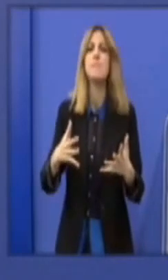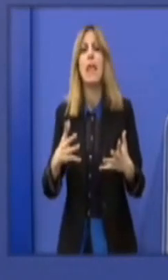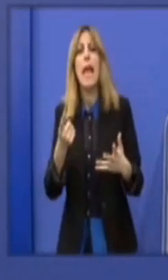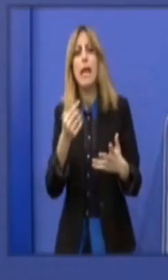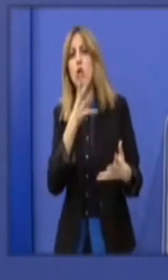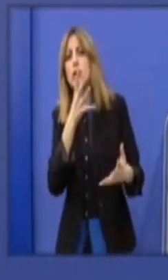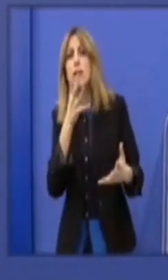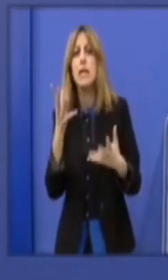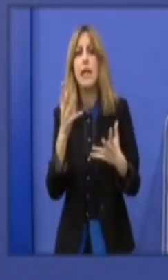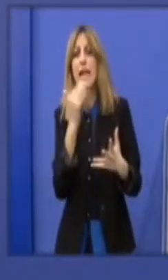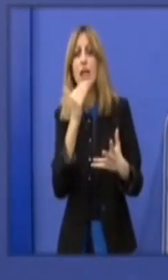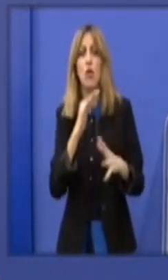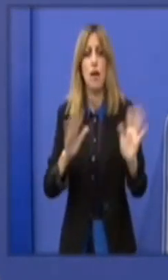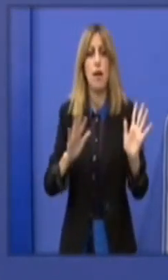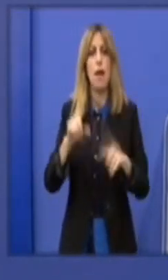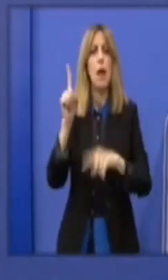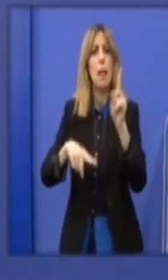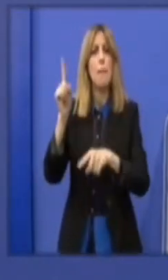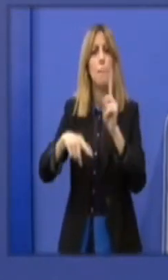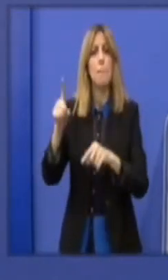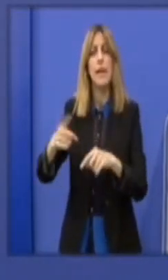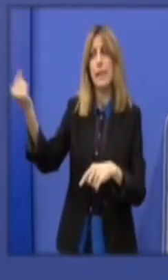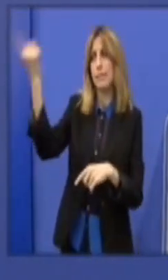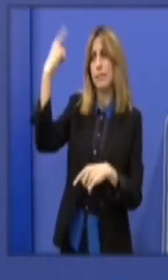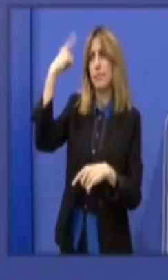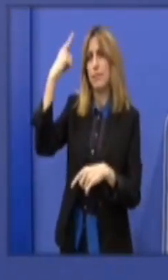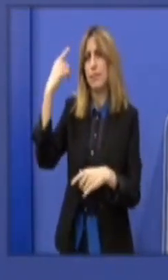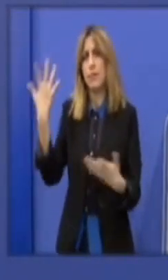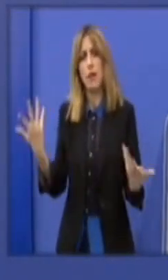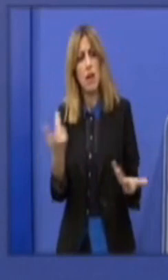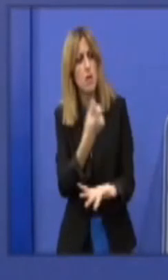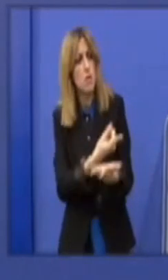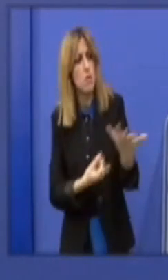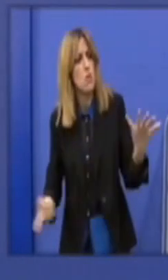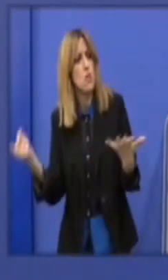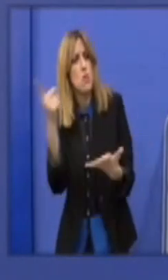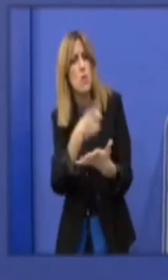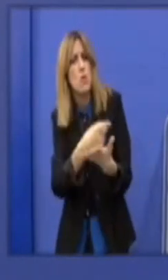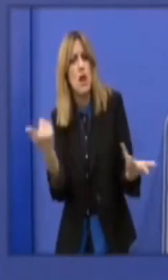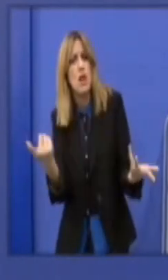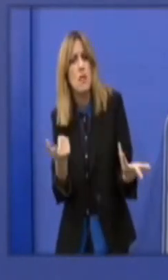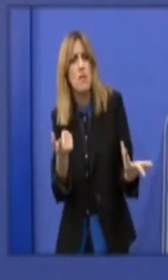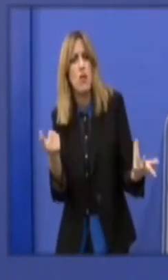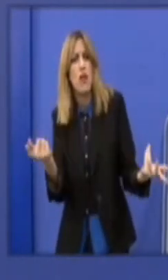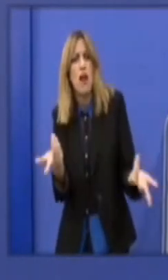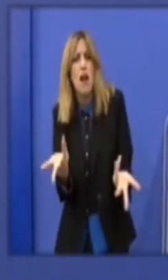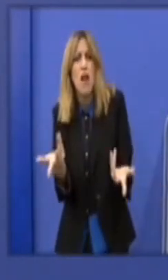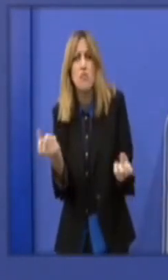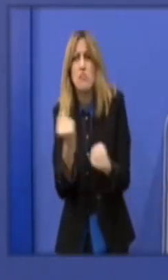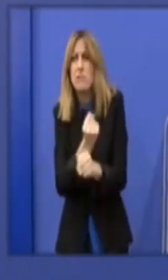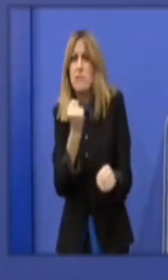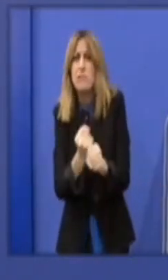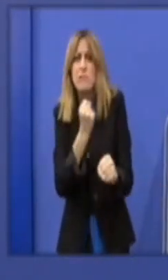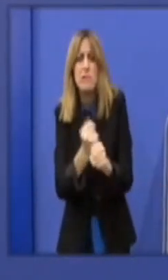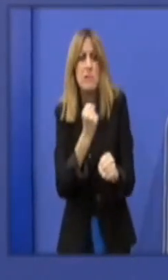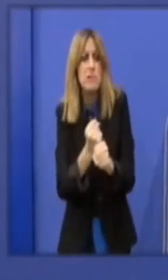Άλλοι μας κατηγορούν για υπερβολικό ριζοσπαστισμό, άλλοι ζητούν πιο βαθιές μεταρρυθμίσεις, που